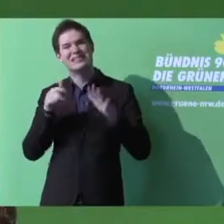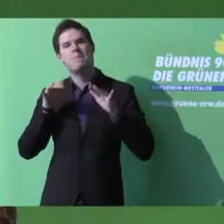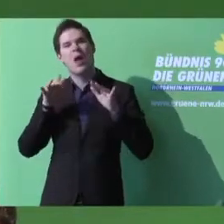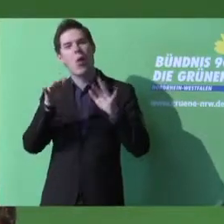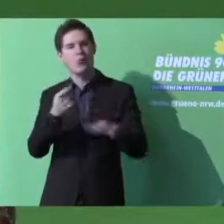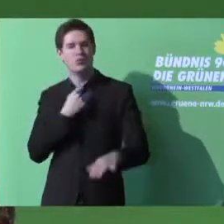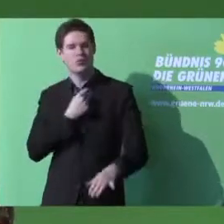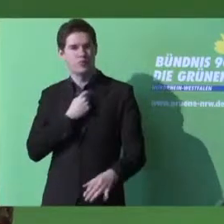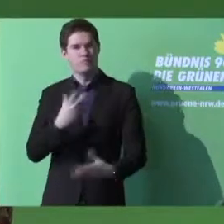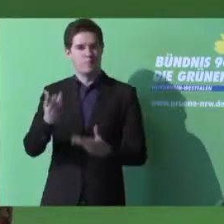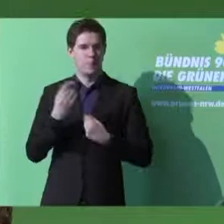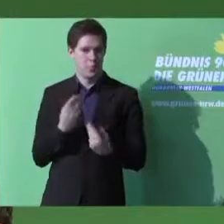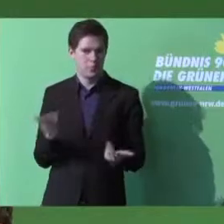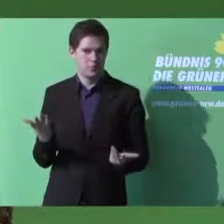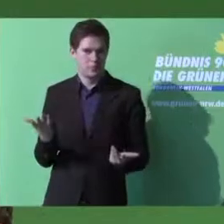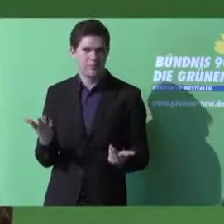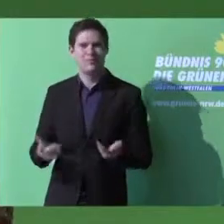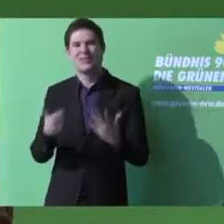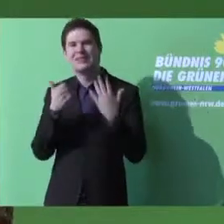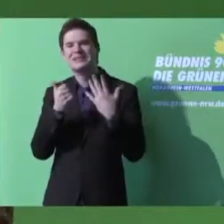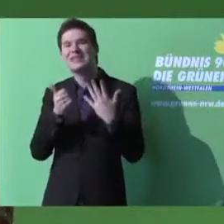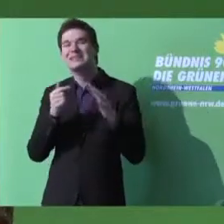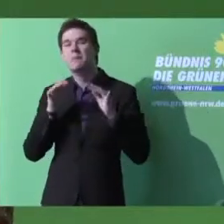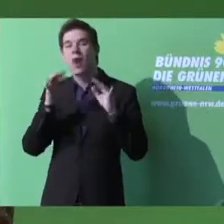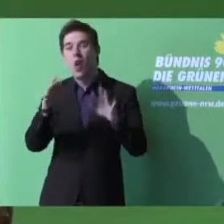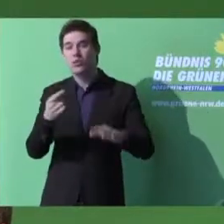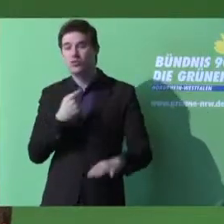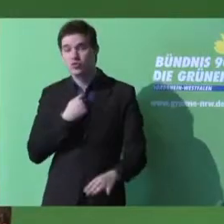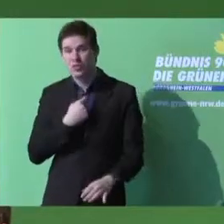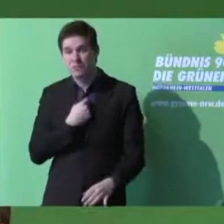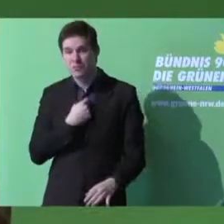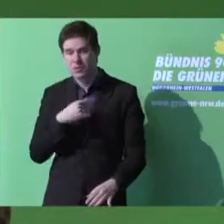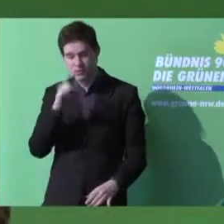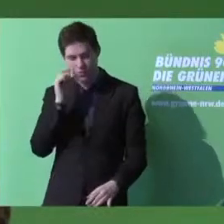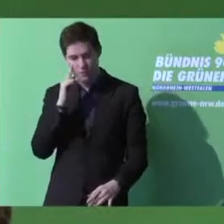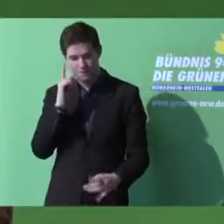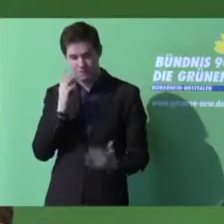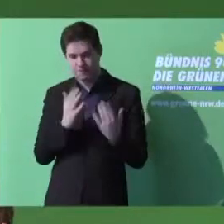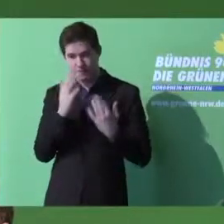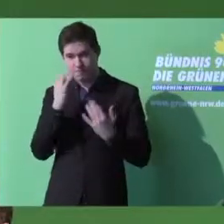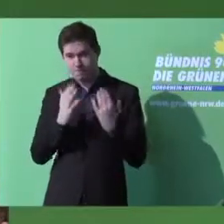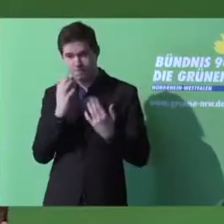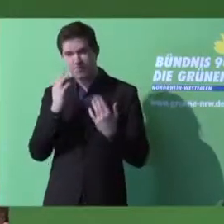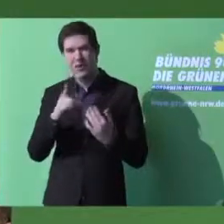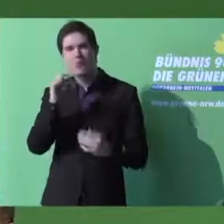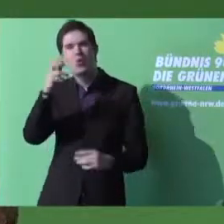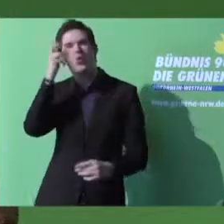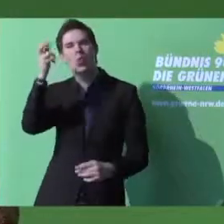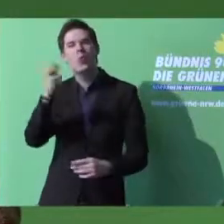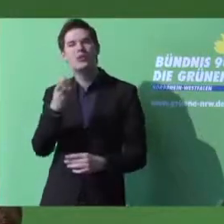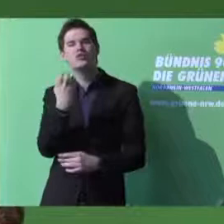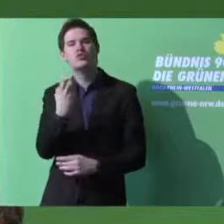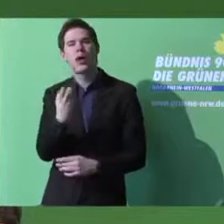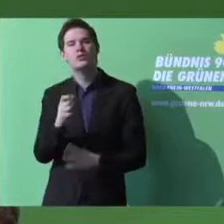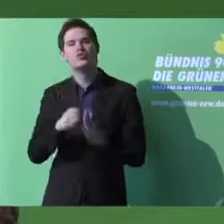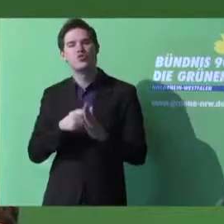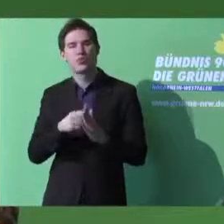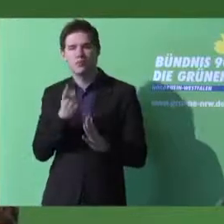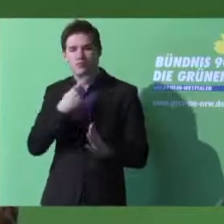gewinnen. 6 Millionen Stimmen heißt umgerechnet aus Königsteiner Schlüssel, den können wir alle rechnen hier im